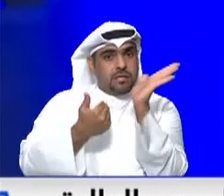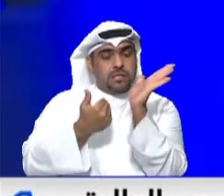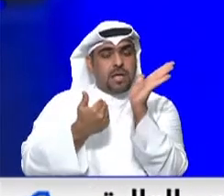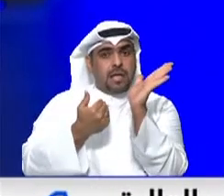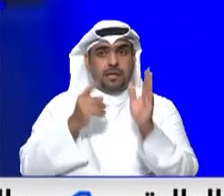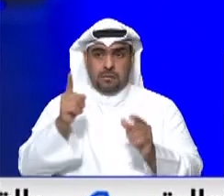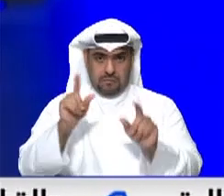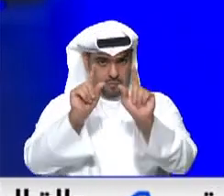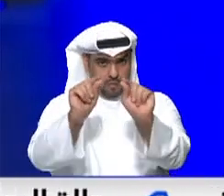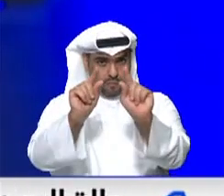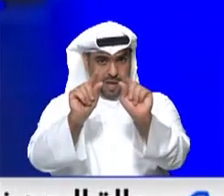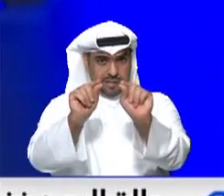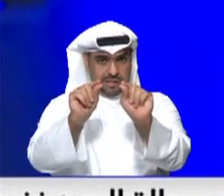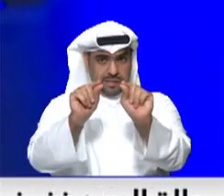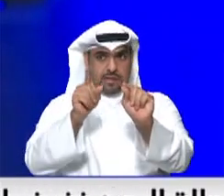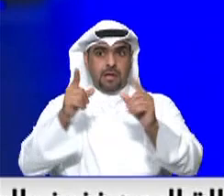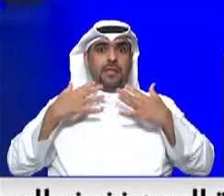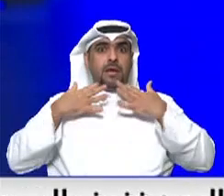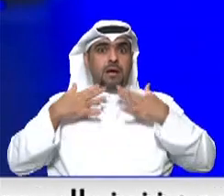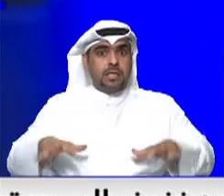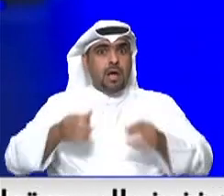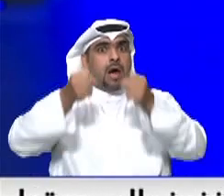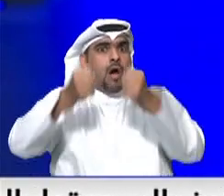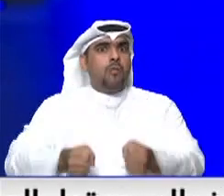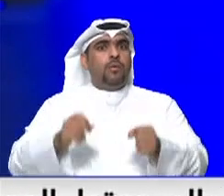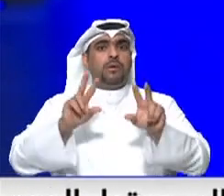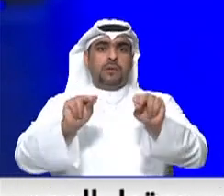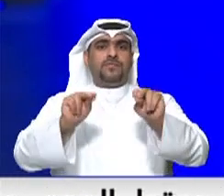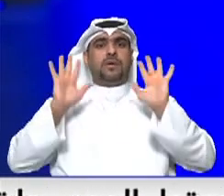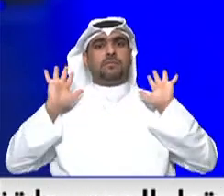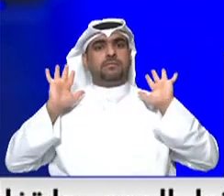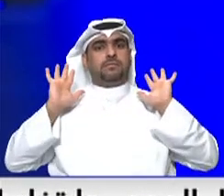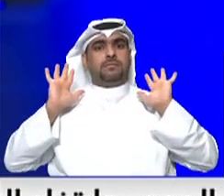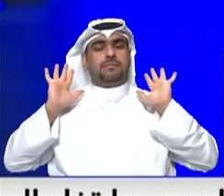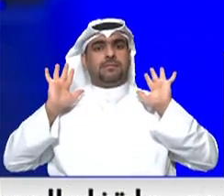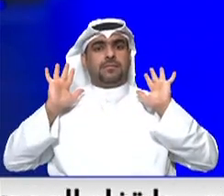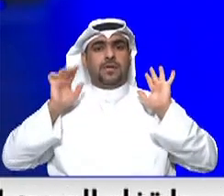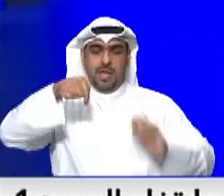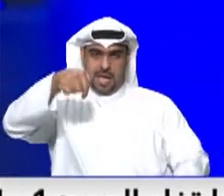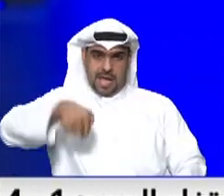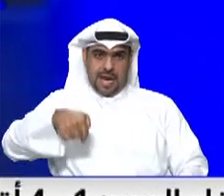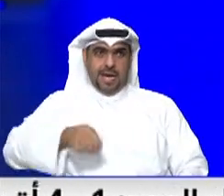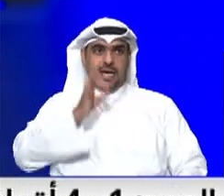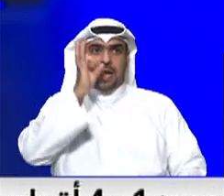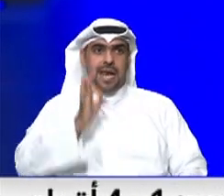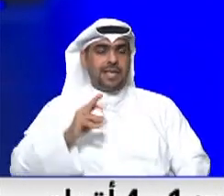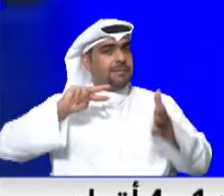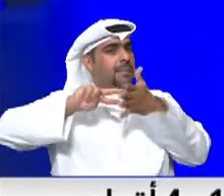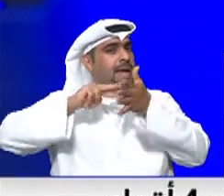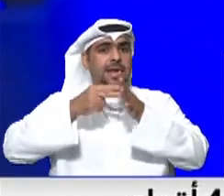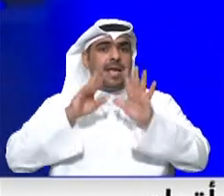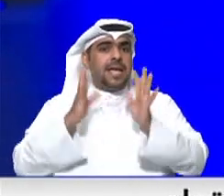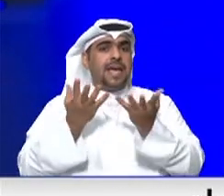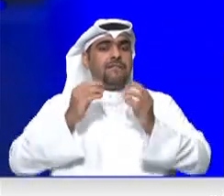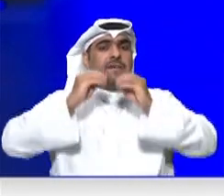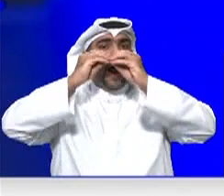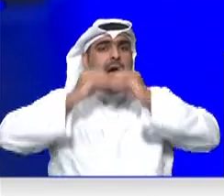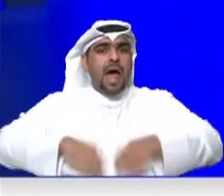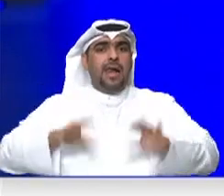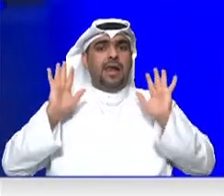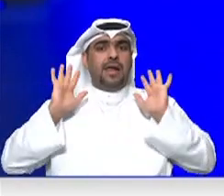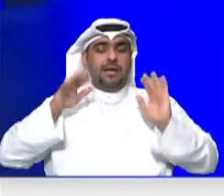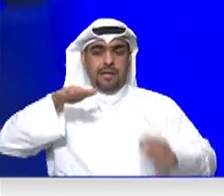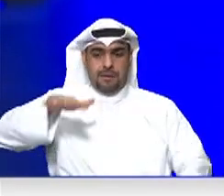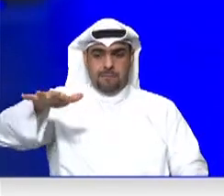الاقتصادي والصناعي الى اخره وبالتالي كيف يمكن معالجه اثار هذا التضخم بين هذا البلد واخر هو الذي يعني